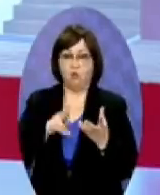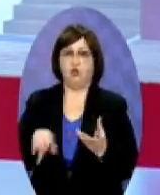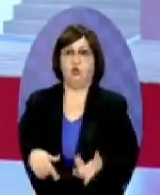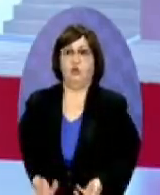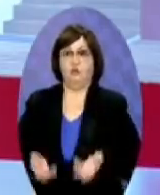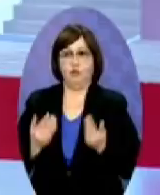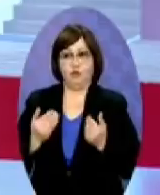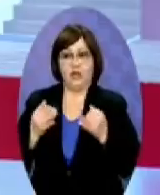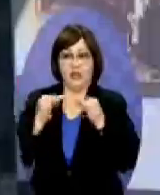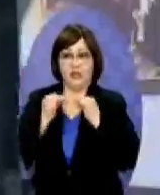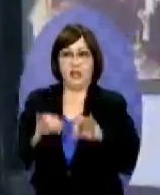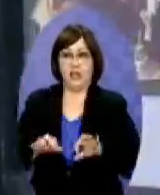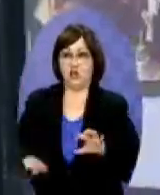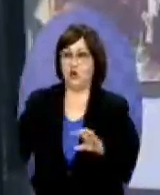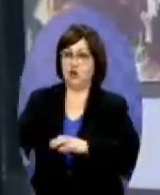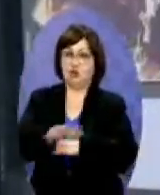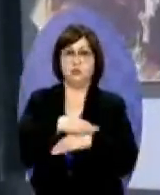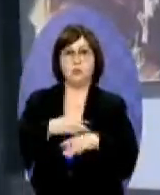байжээ.